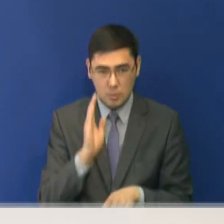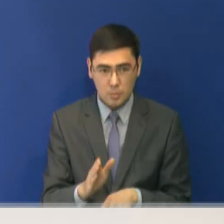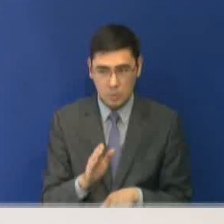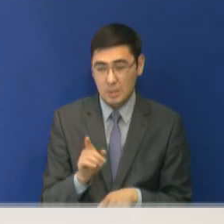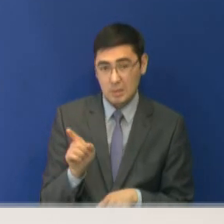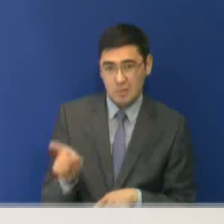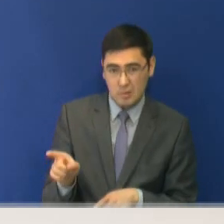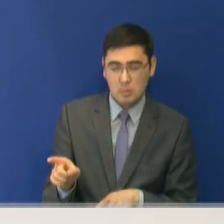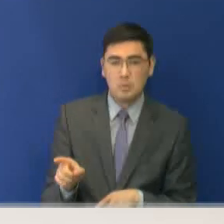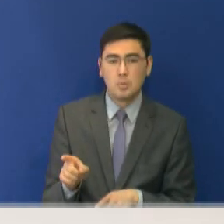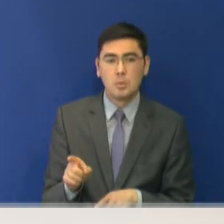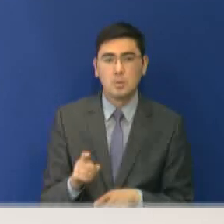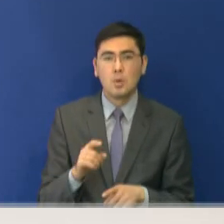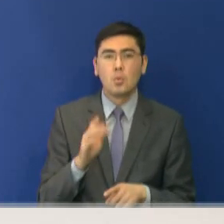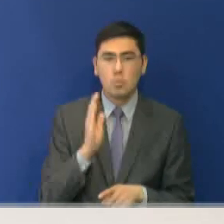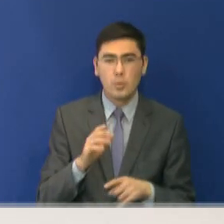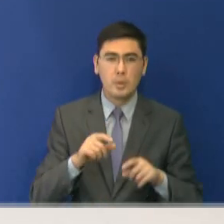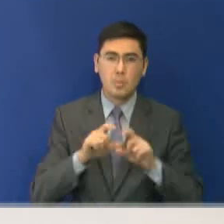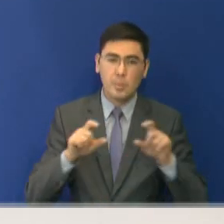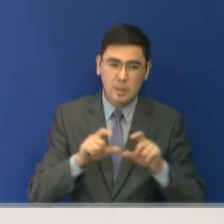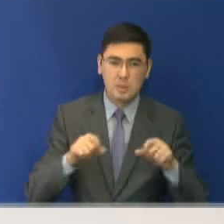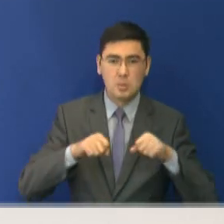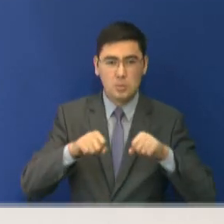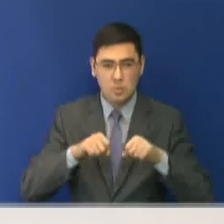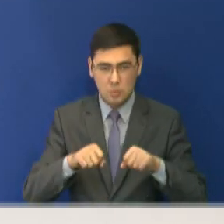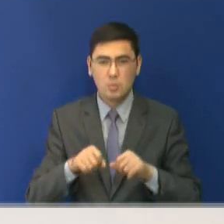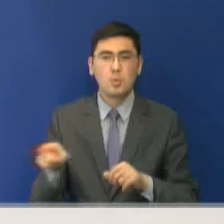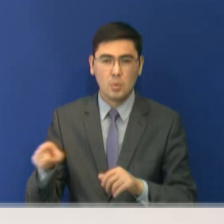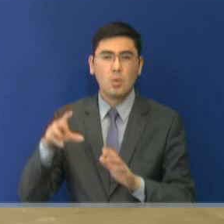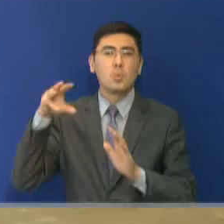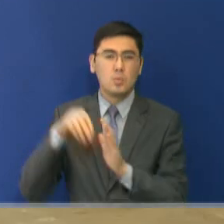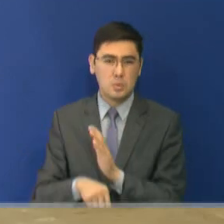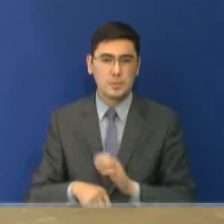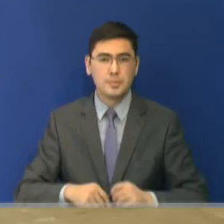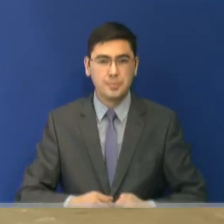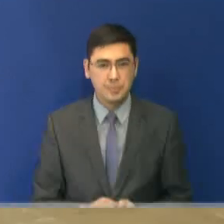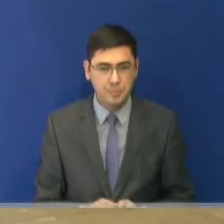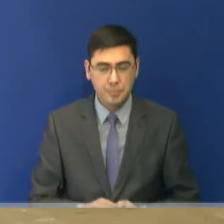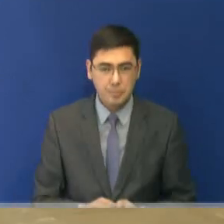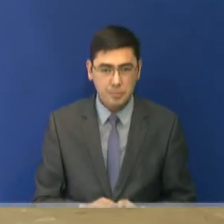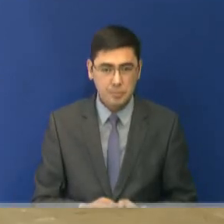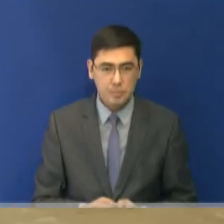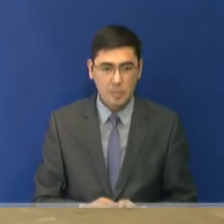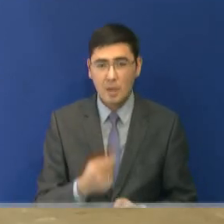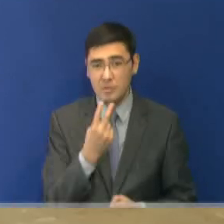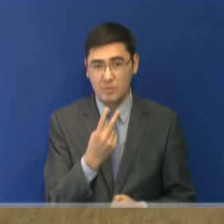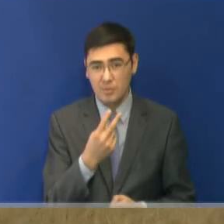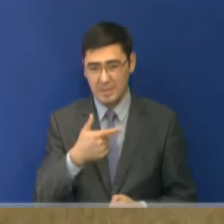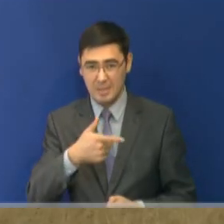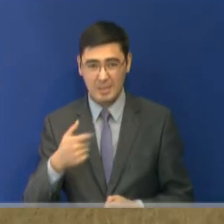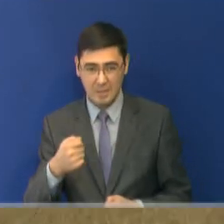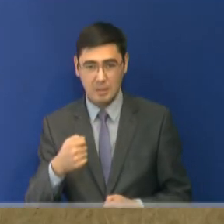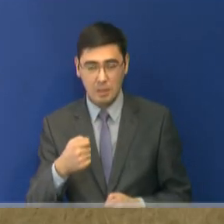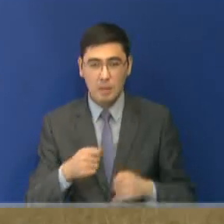обслуживания населения супермаркет, вот этот проект у него готов. Как стало известно, 2 гектара земли в